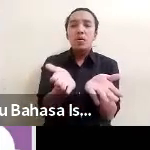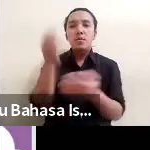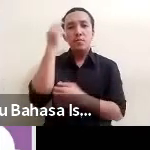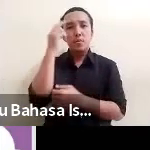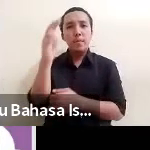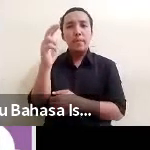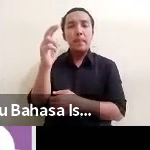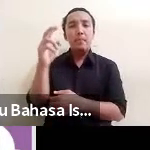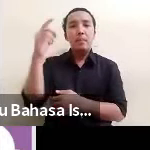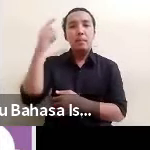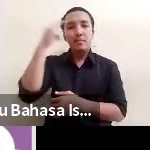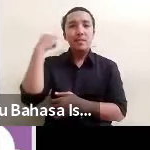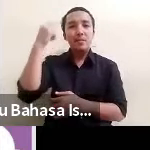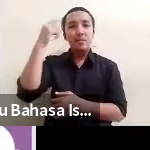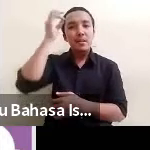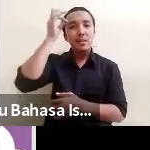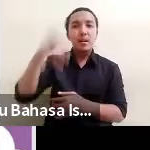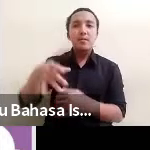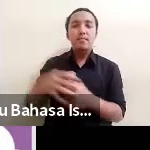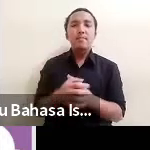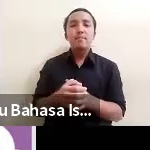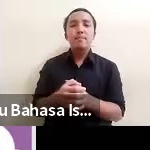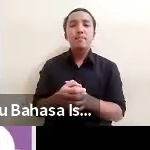salah satunya membutuhkan perdes gitu, Pak.